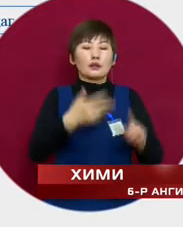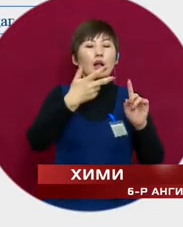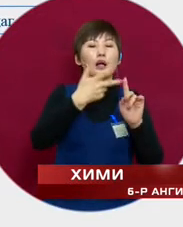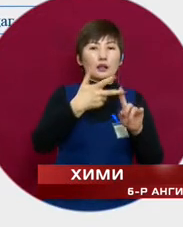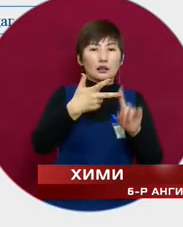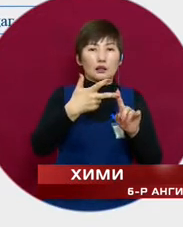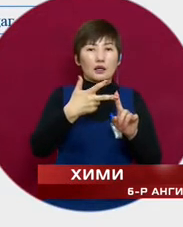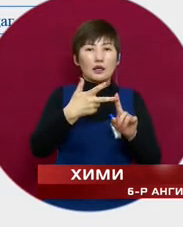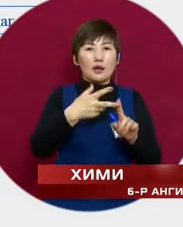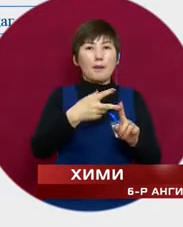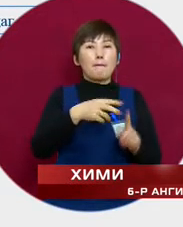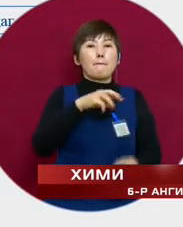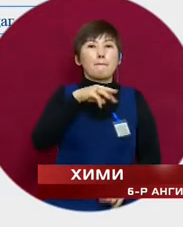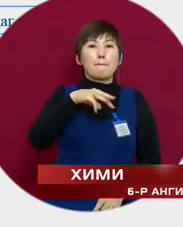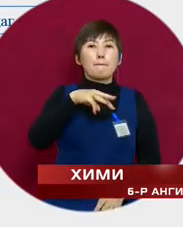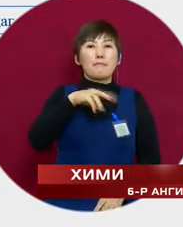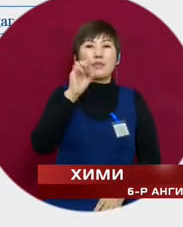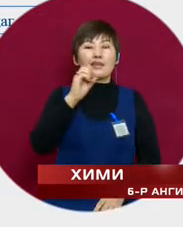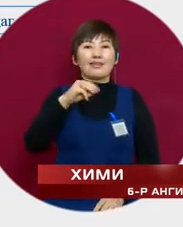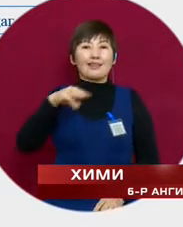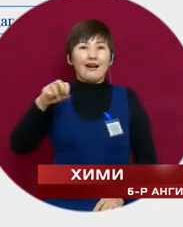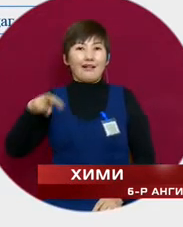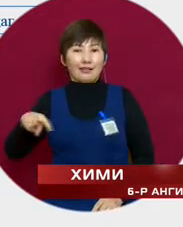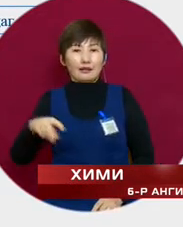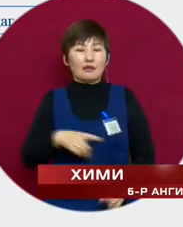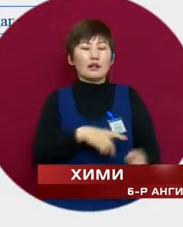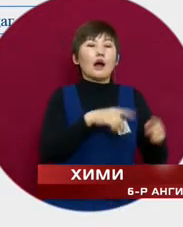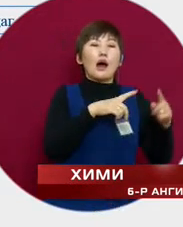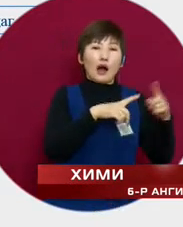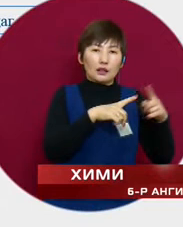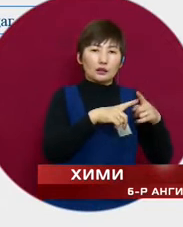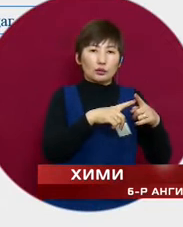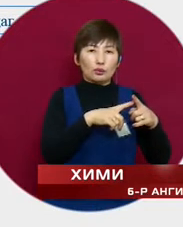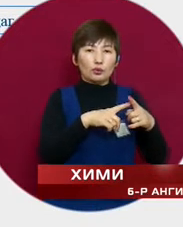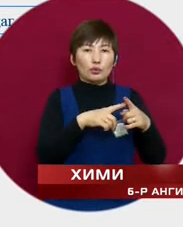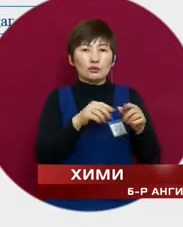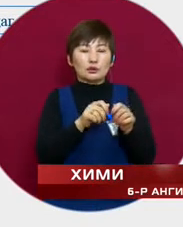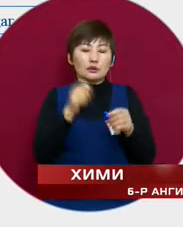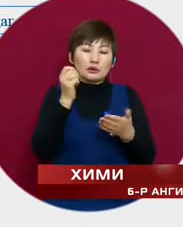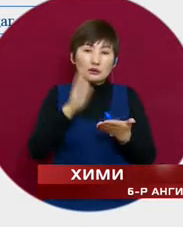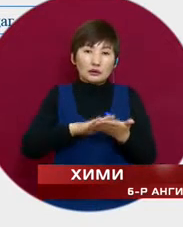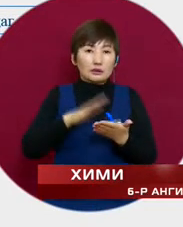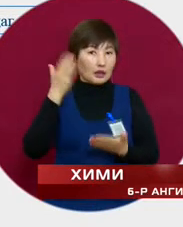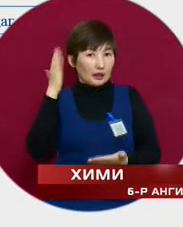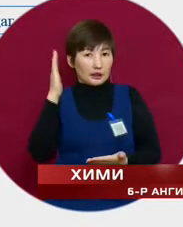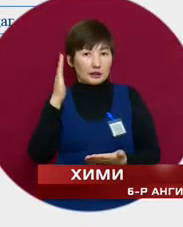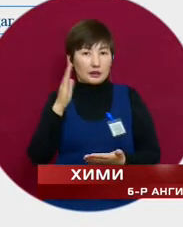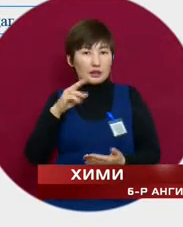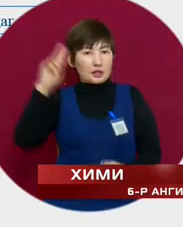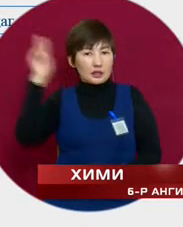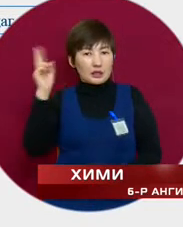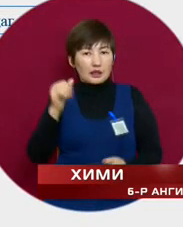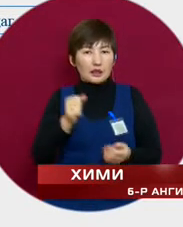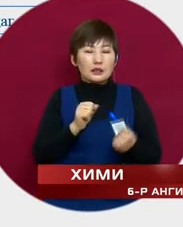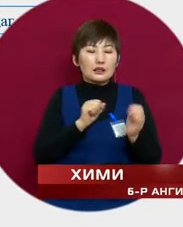хүүхдүүдээ метал гэдэг үг бахна. Метал бодисуд нь хатуу, давтагдаж сунагдаг, гялалздаг, цахилгаан